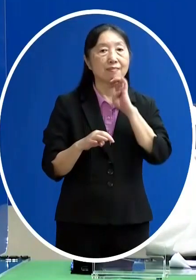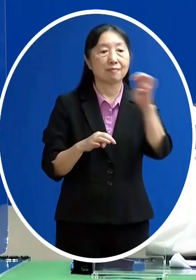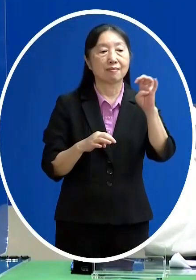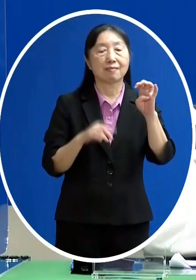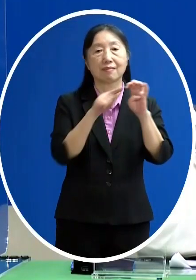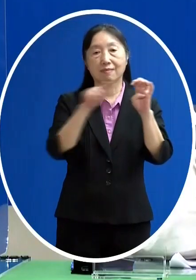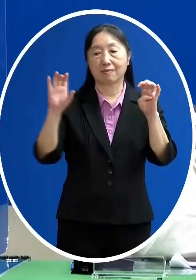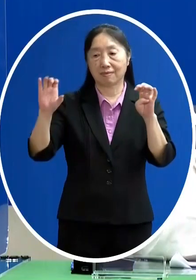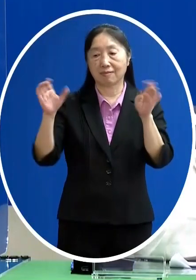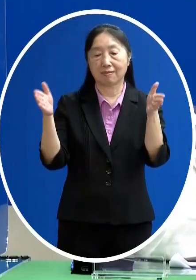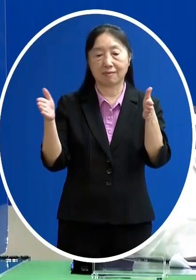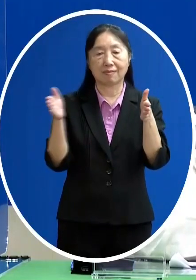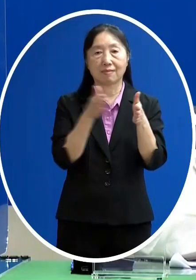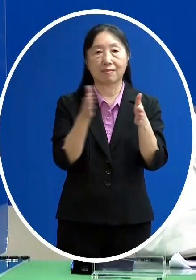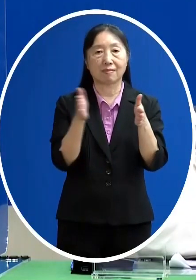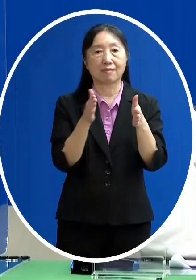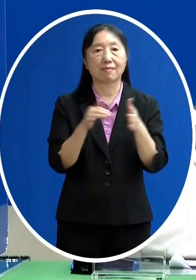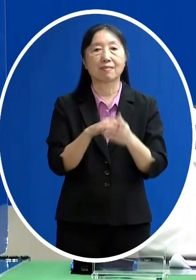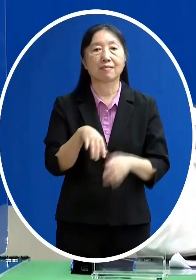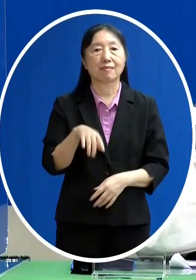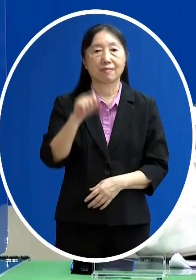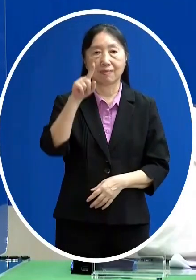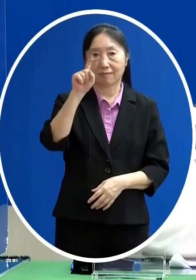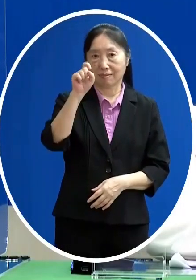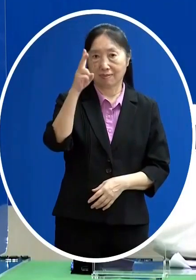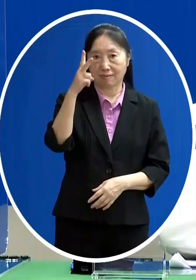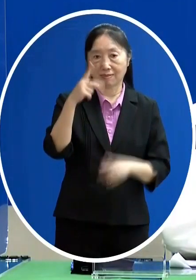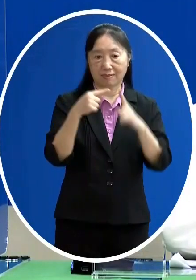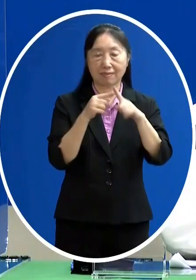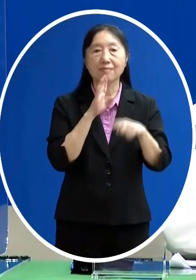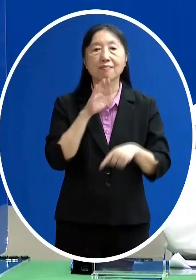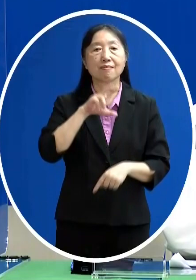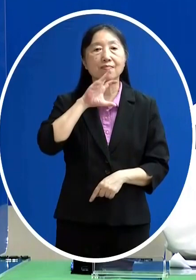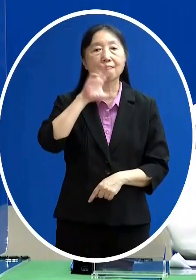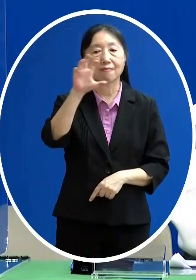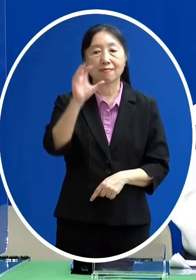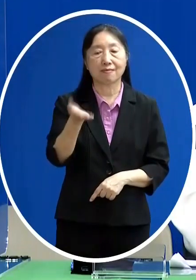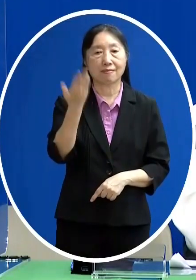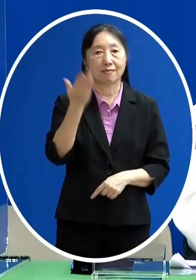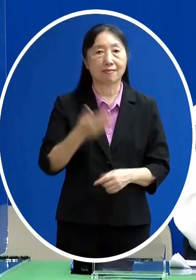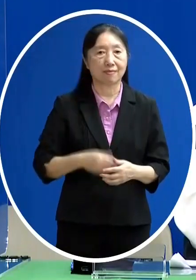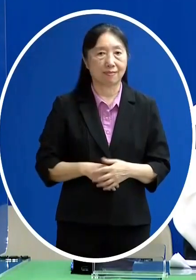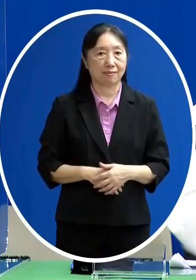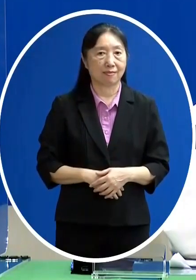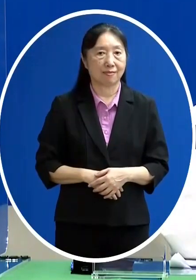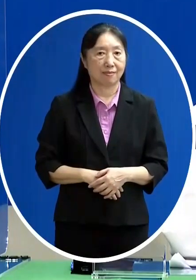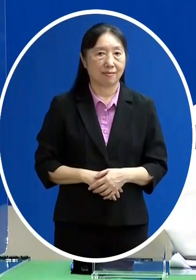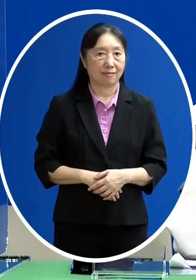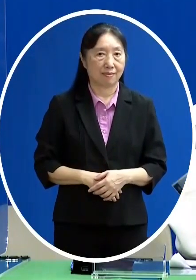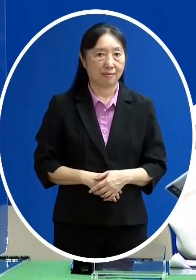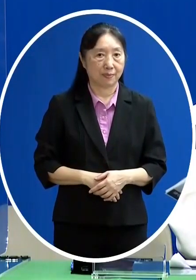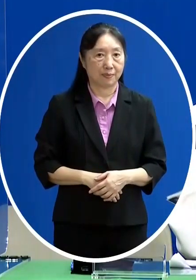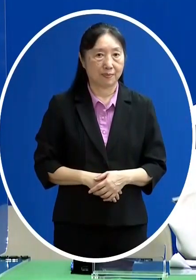40多岁到90多岁，吼，那其中112位的年龄是超过80岁。